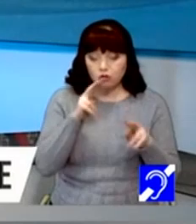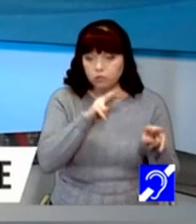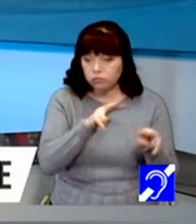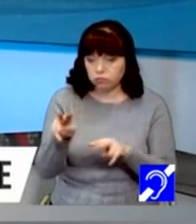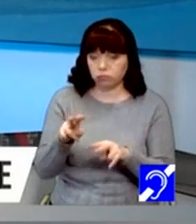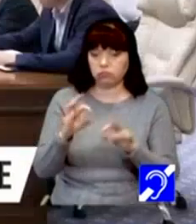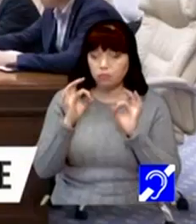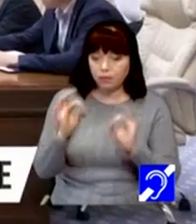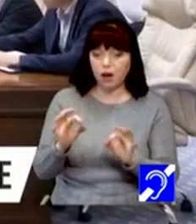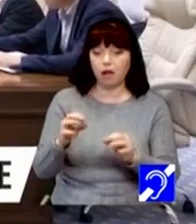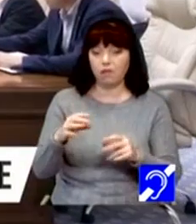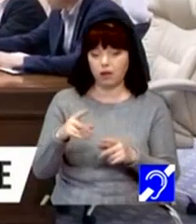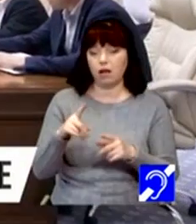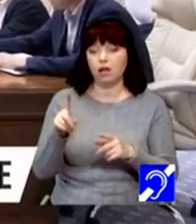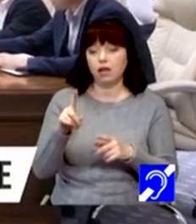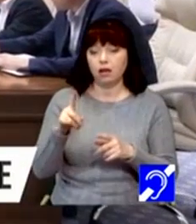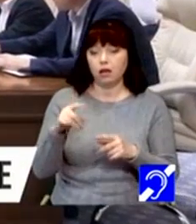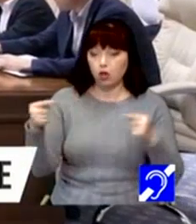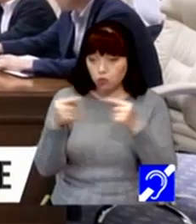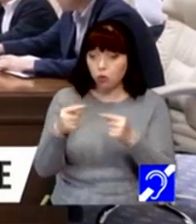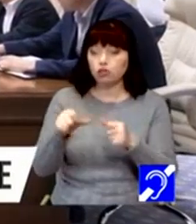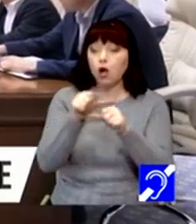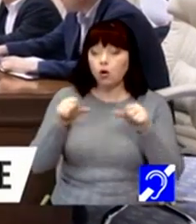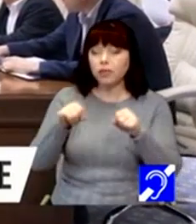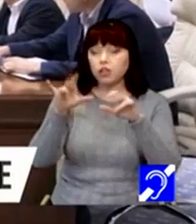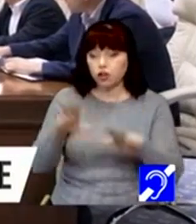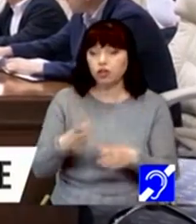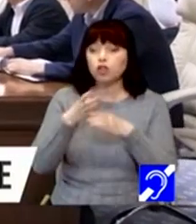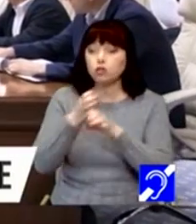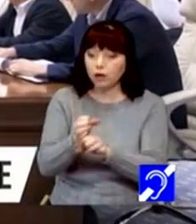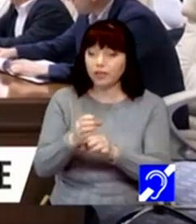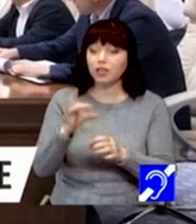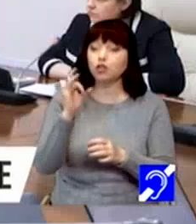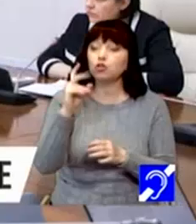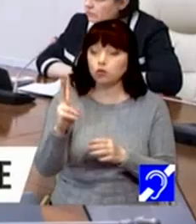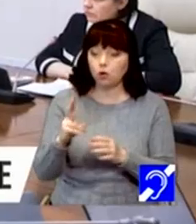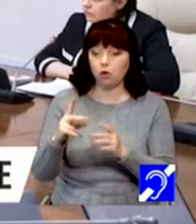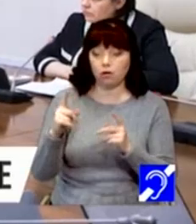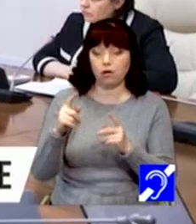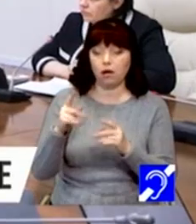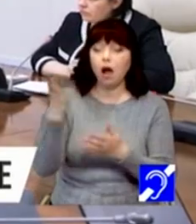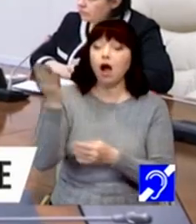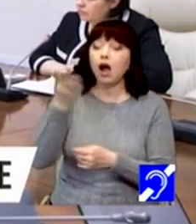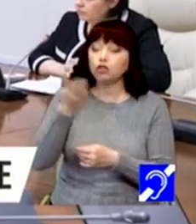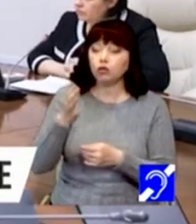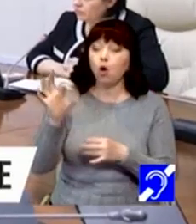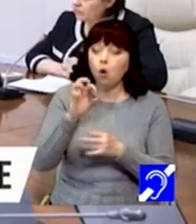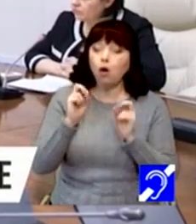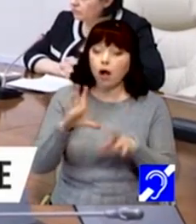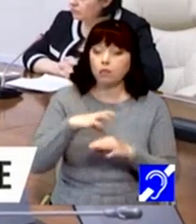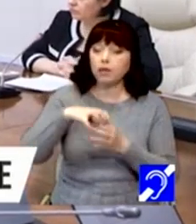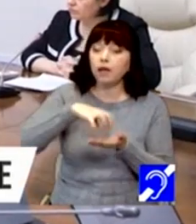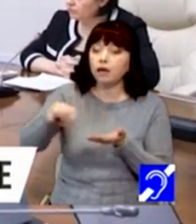eficiente a loturilor de ajutoare umanitare Comisia Deci să reducă și termenul de raportare privind distribuirea